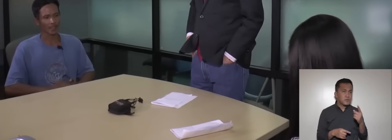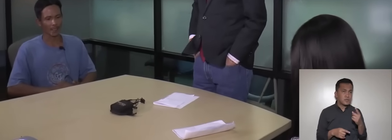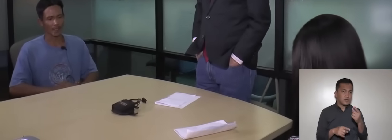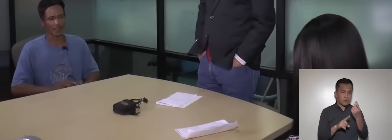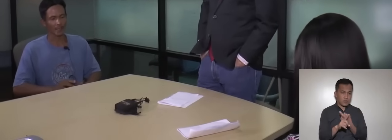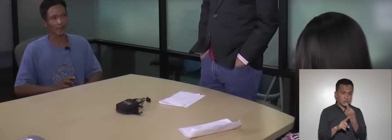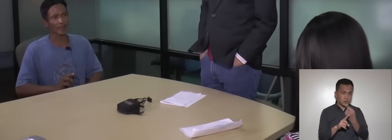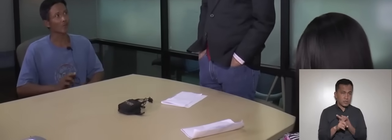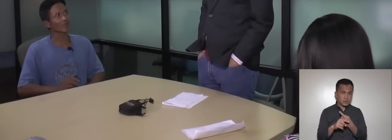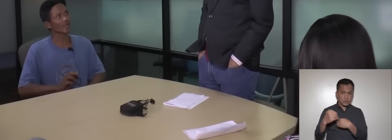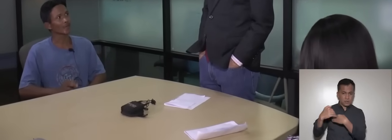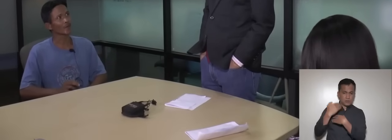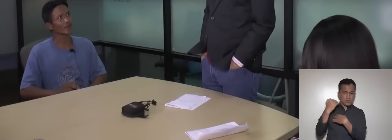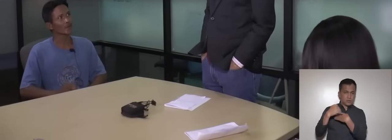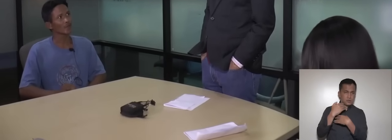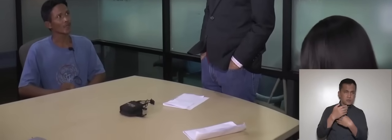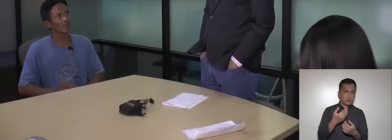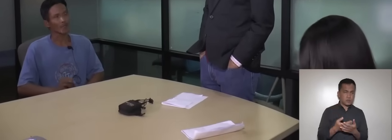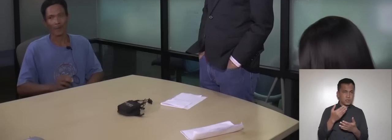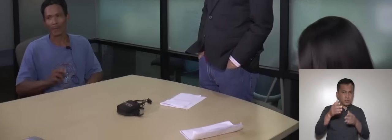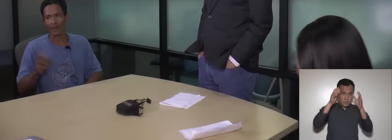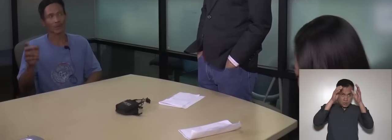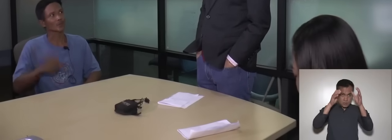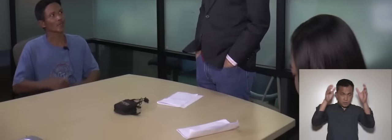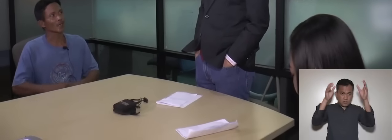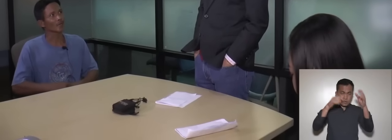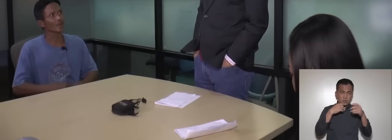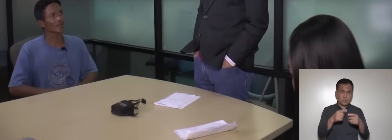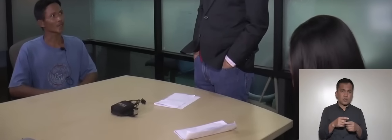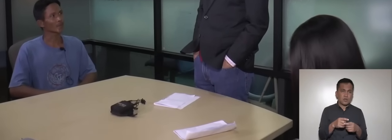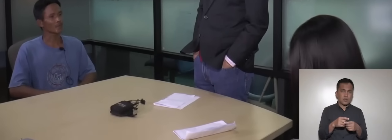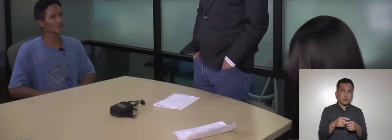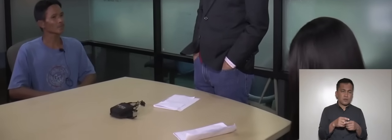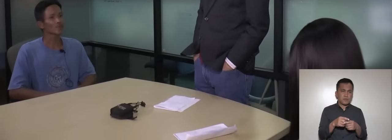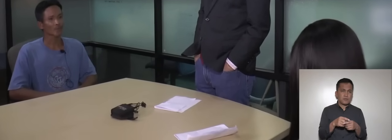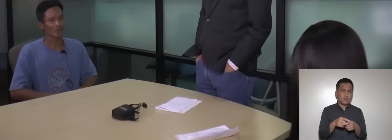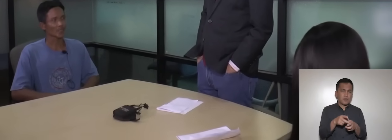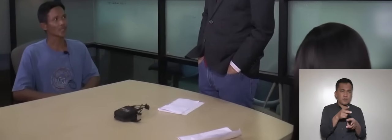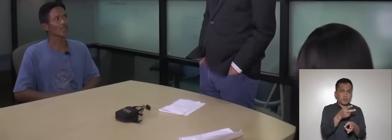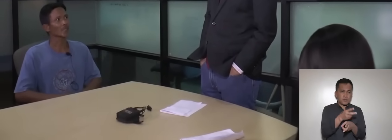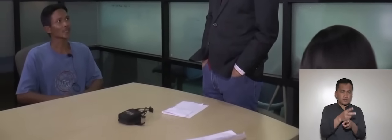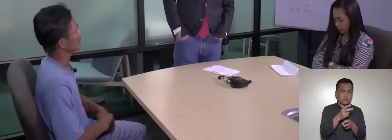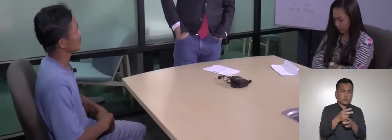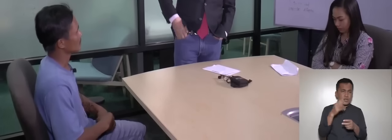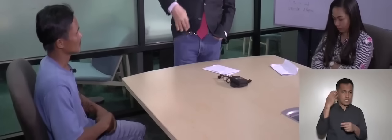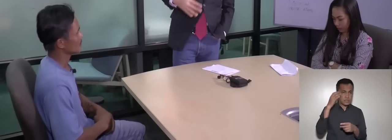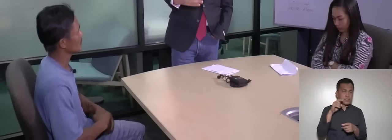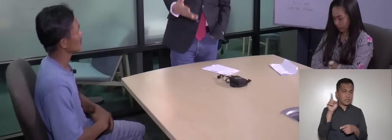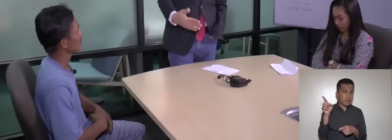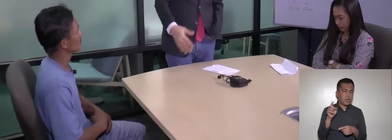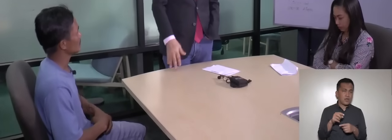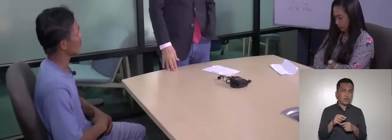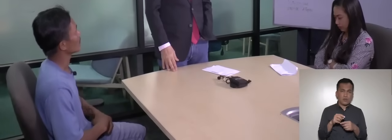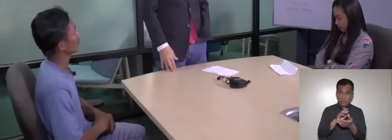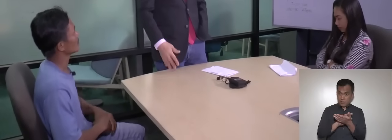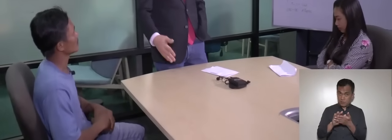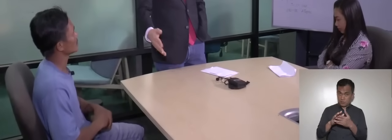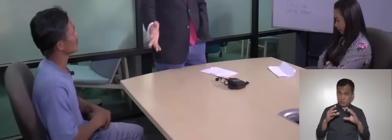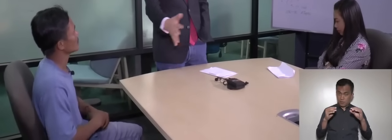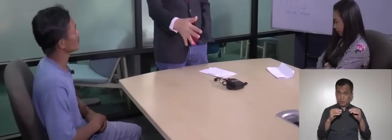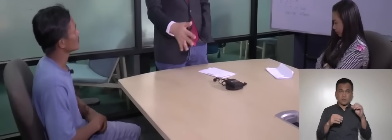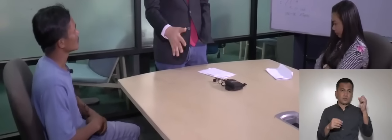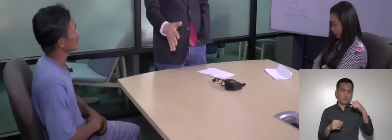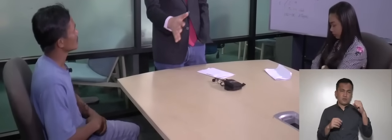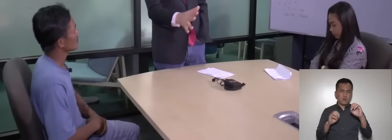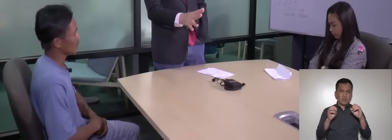magpapadala dahil ibibili ko ng kalabaw at ipapakuan ko sa mga pinsan niya. So, maayos yung usapan? Opo.